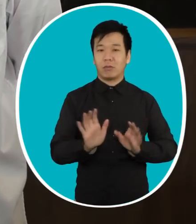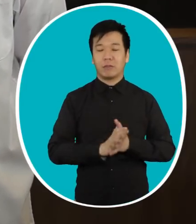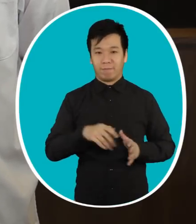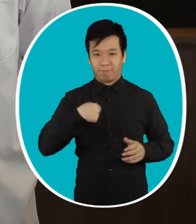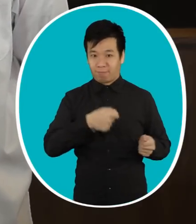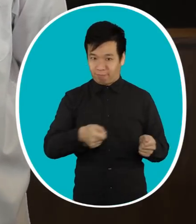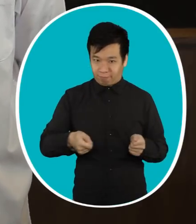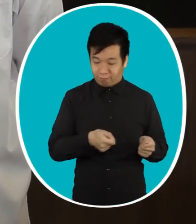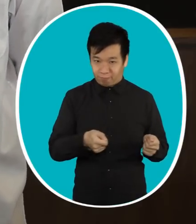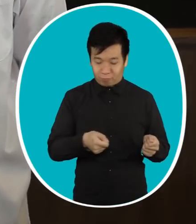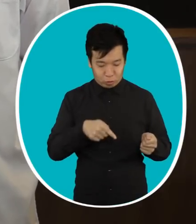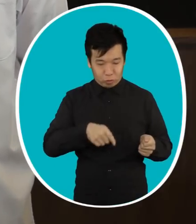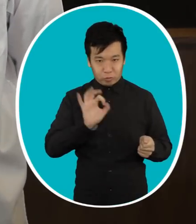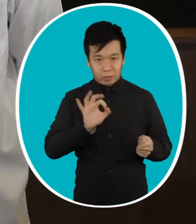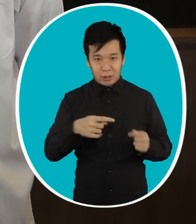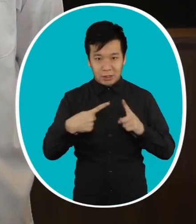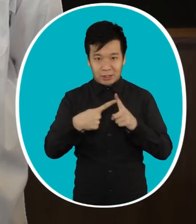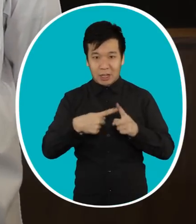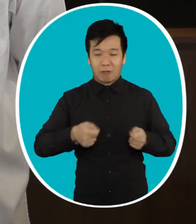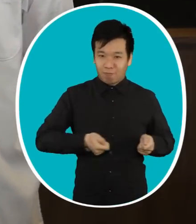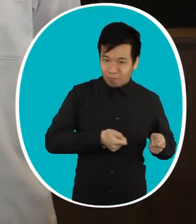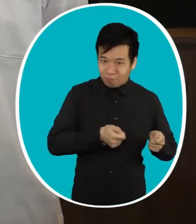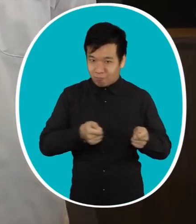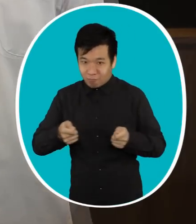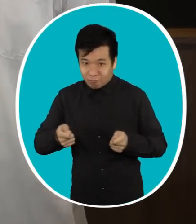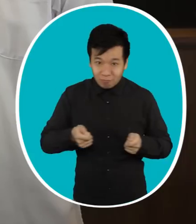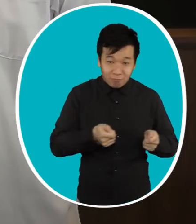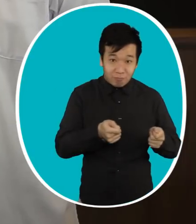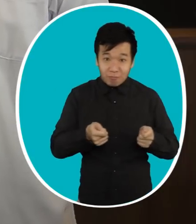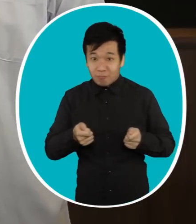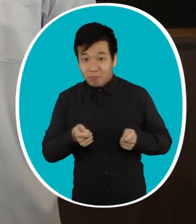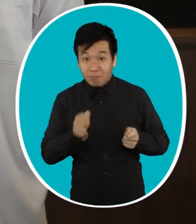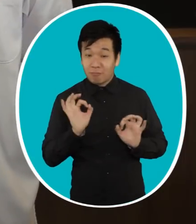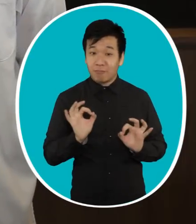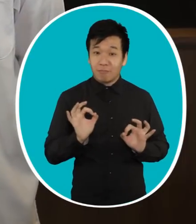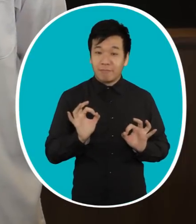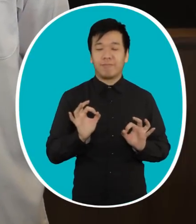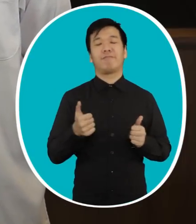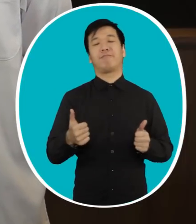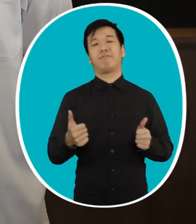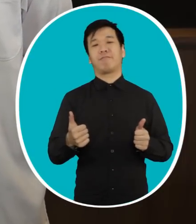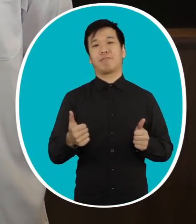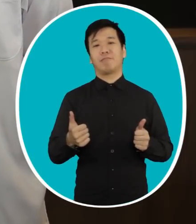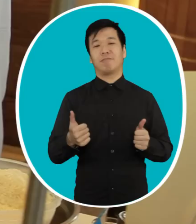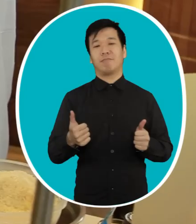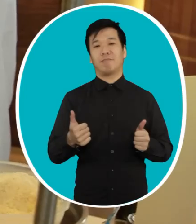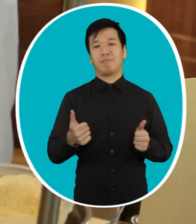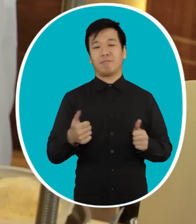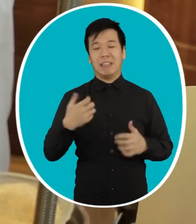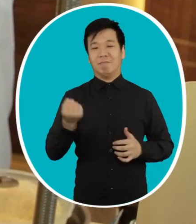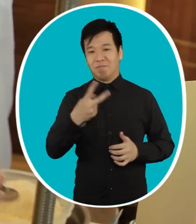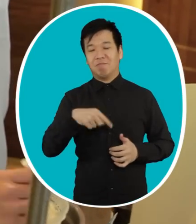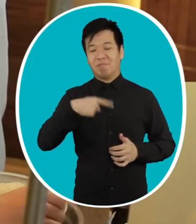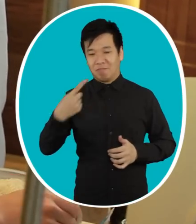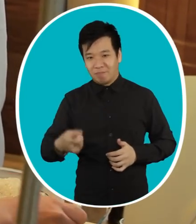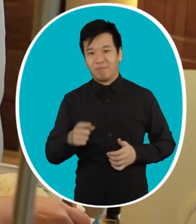好暈噶啦已經， 係個人都熬埋啦，係啦 ，OK 得啦，好啦，咁跟住咧將個番